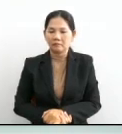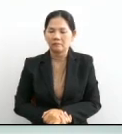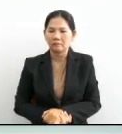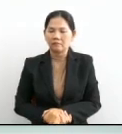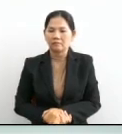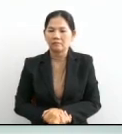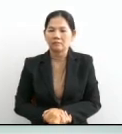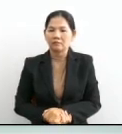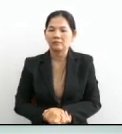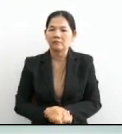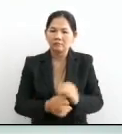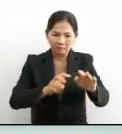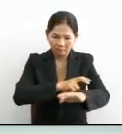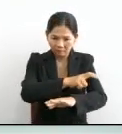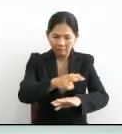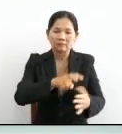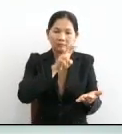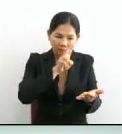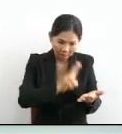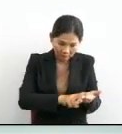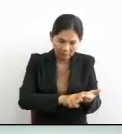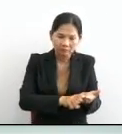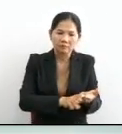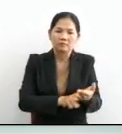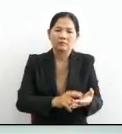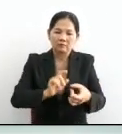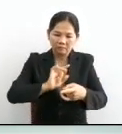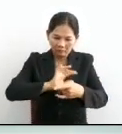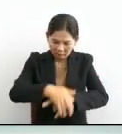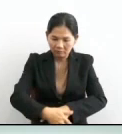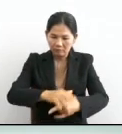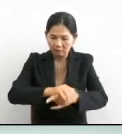đàm bấy rẽ xa tục đầm lòng mì ở bàn dũ